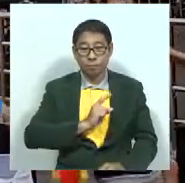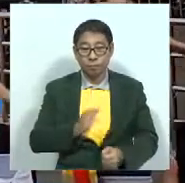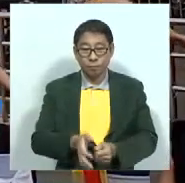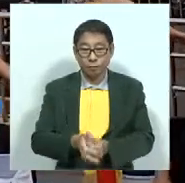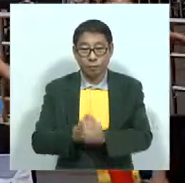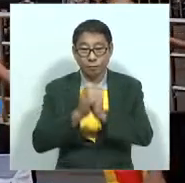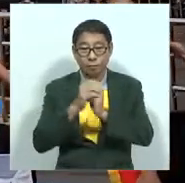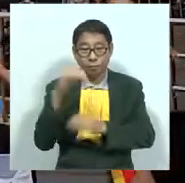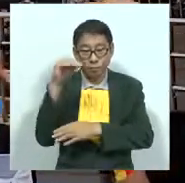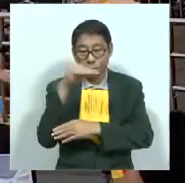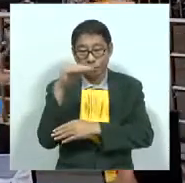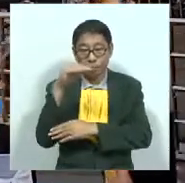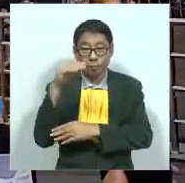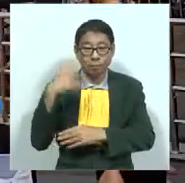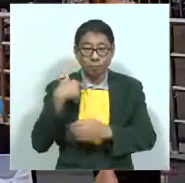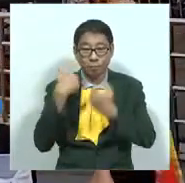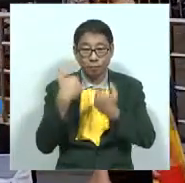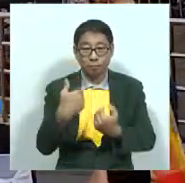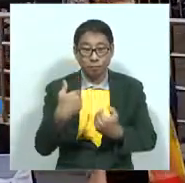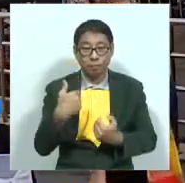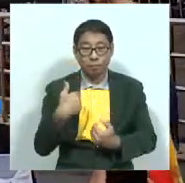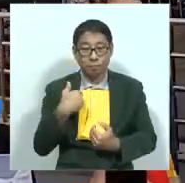ชาองค์พญาศรีสัตนคราชก่อน